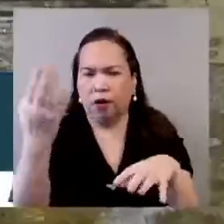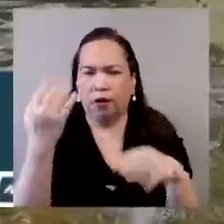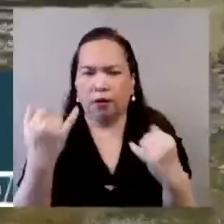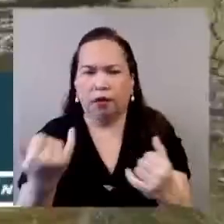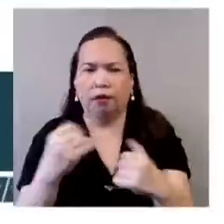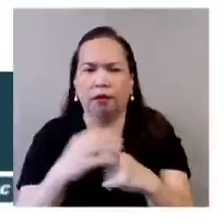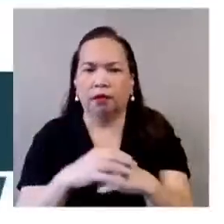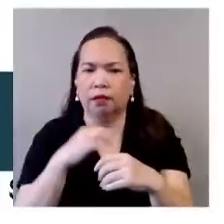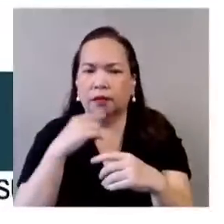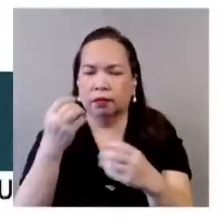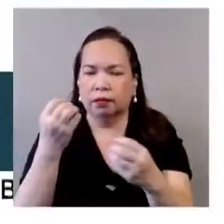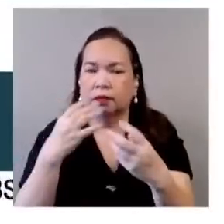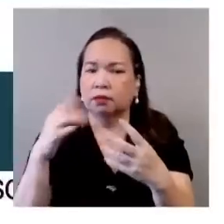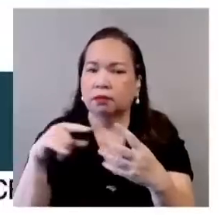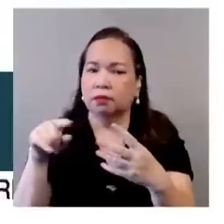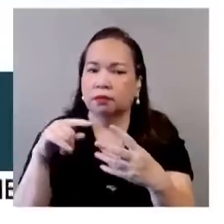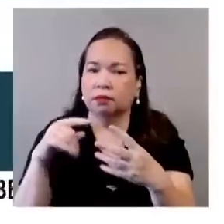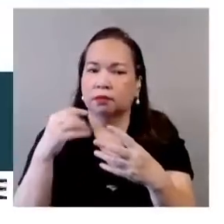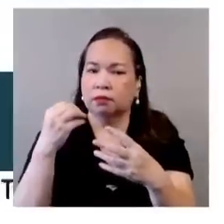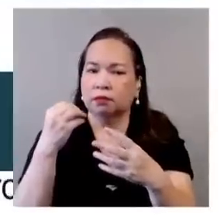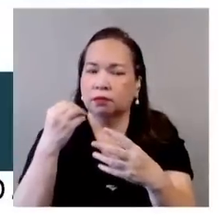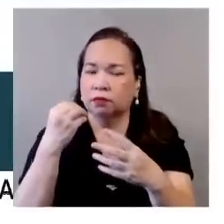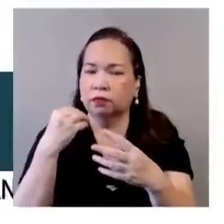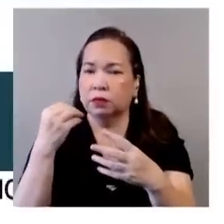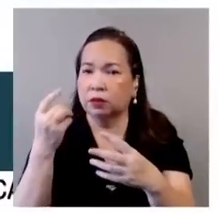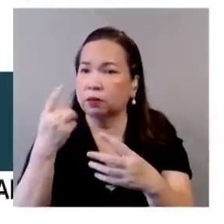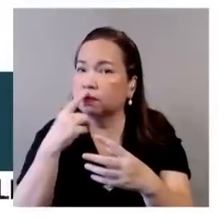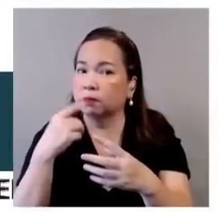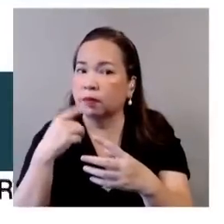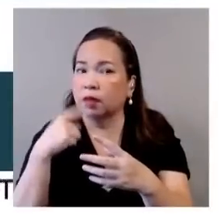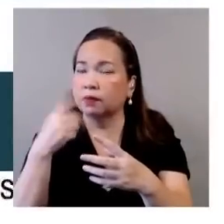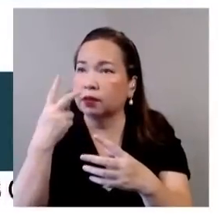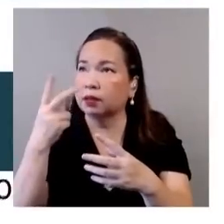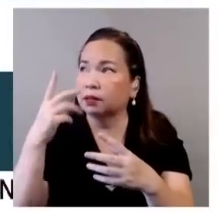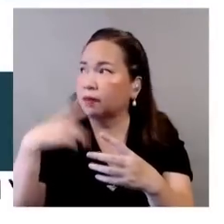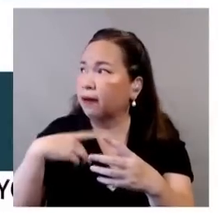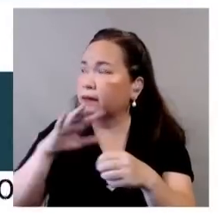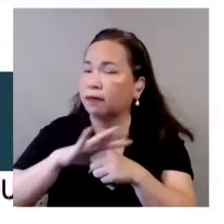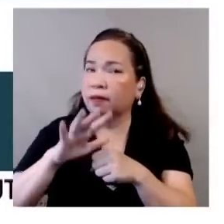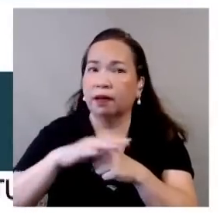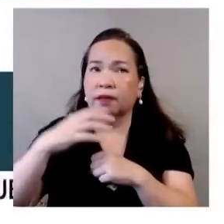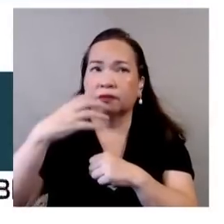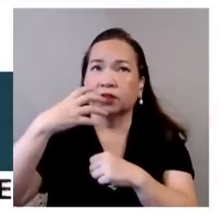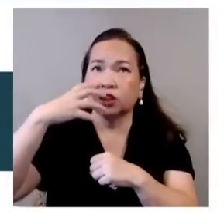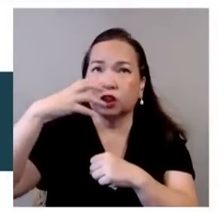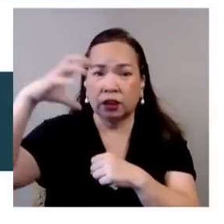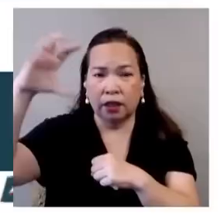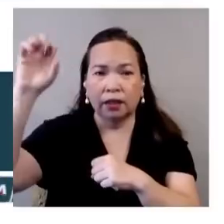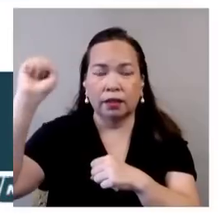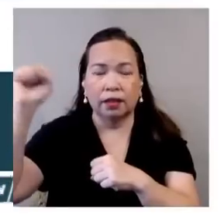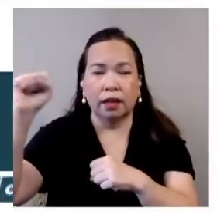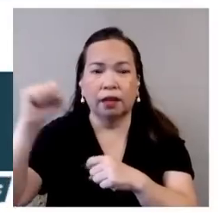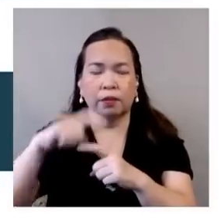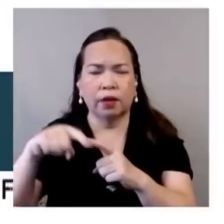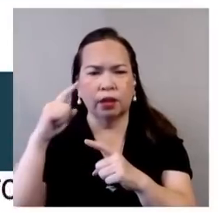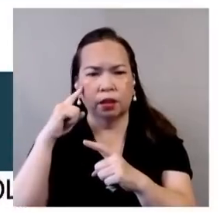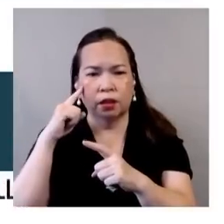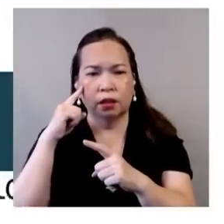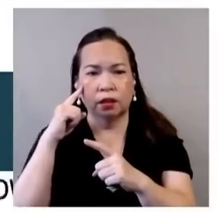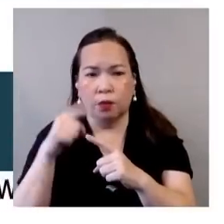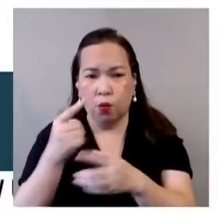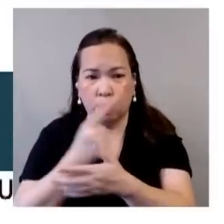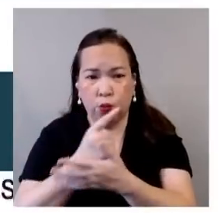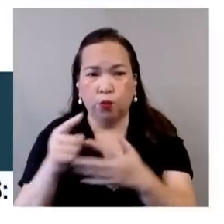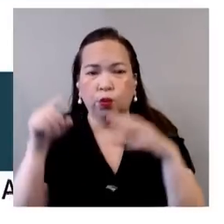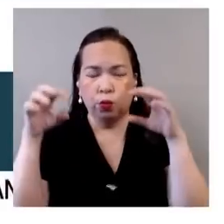as a resident meteorologist also said, and if you look outside, the sun is shining but not for long. Ang forecast po the whole week ay